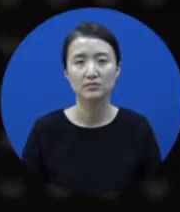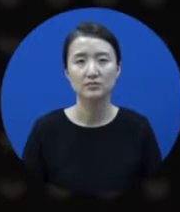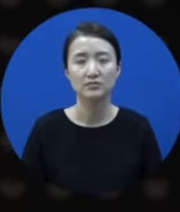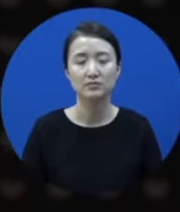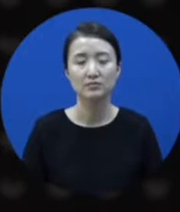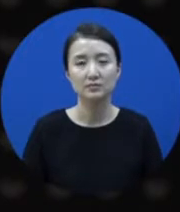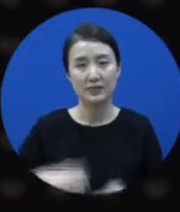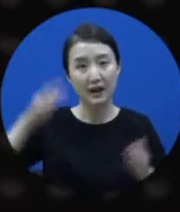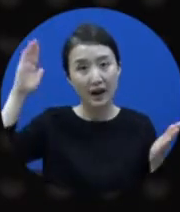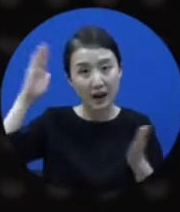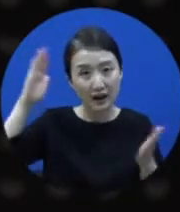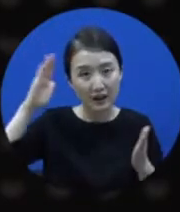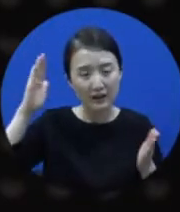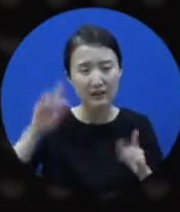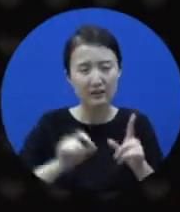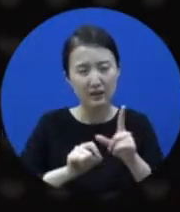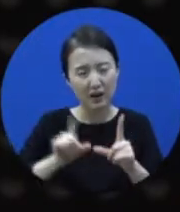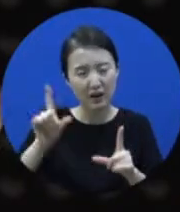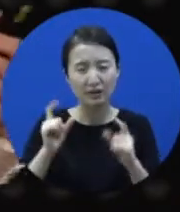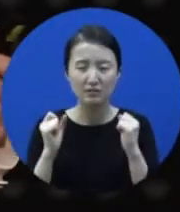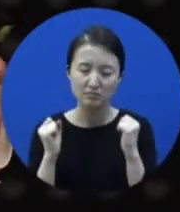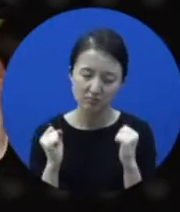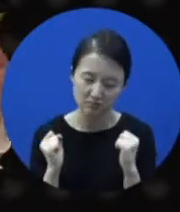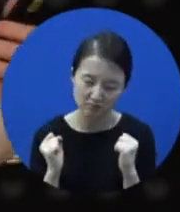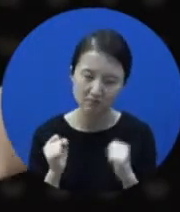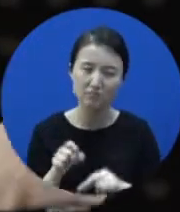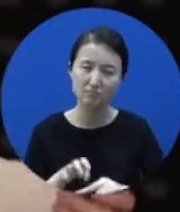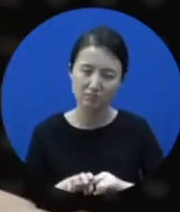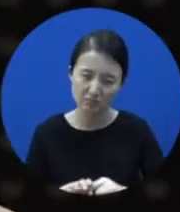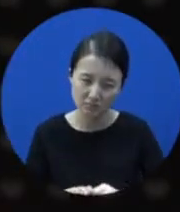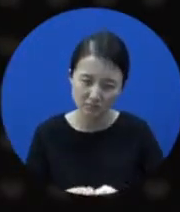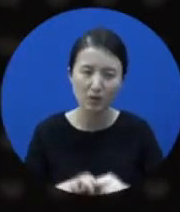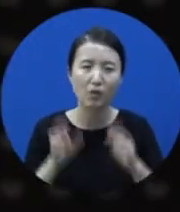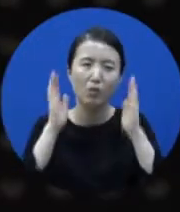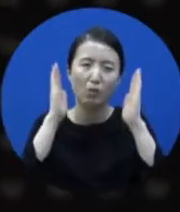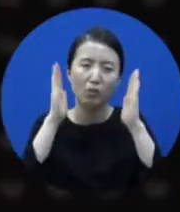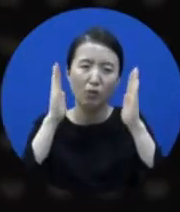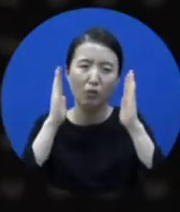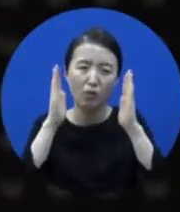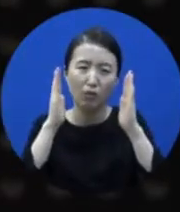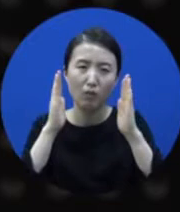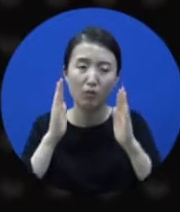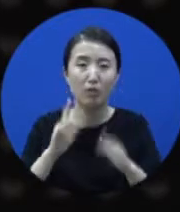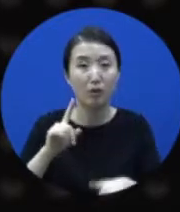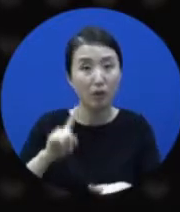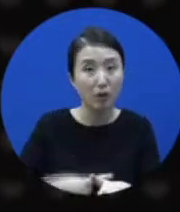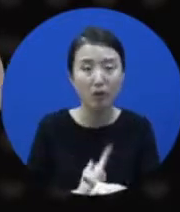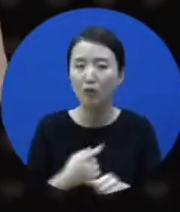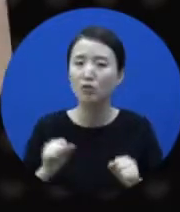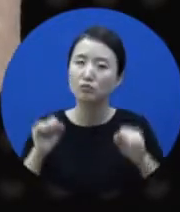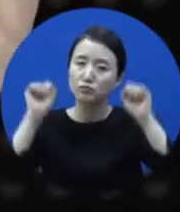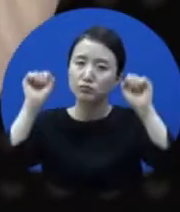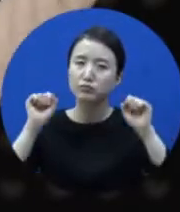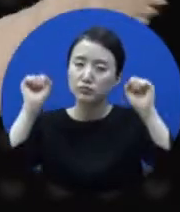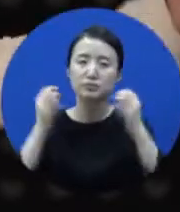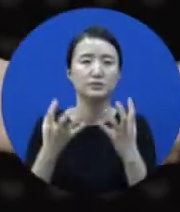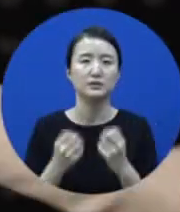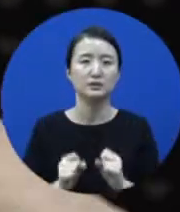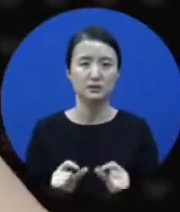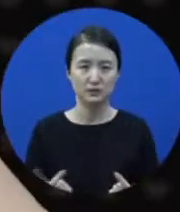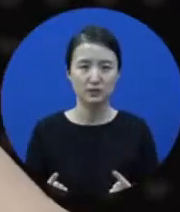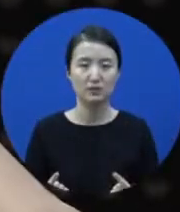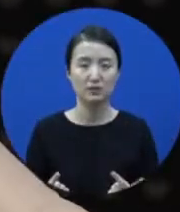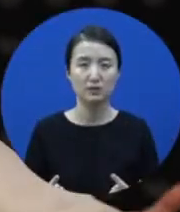어떤 친구는 한 3년 내내 했대요. 그러다 보니까 운동을 해본 적이 없는 거예요. 아이들이 정말 몸은